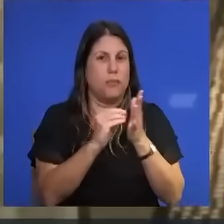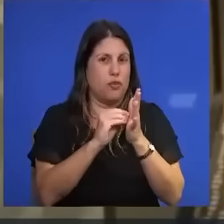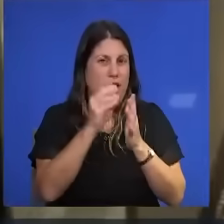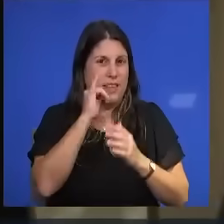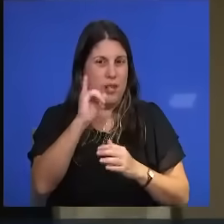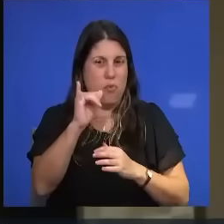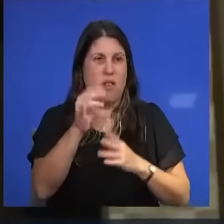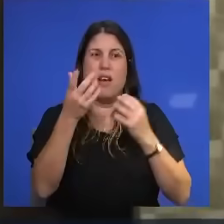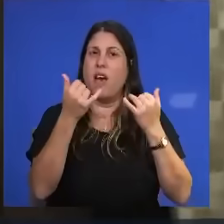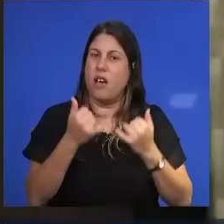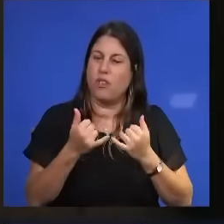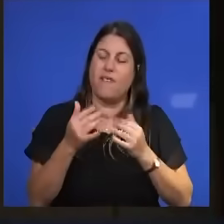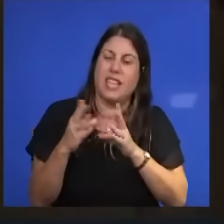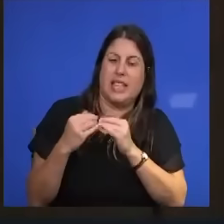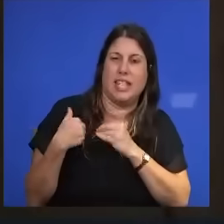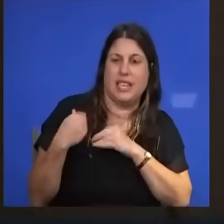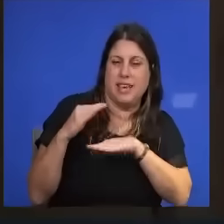איתי.